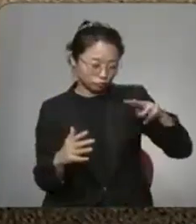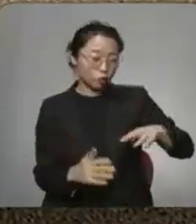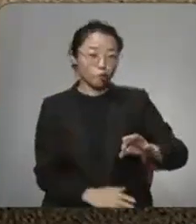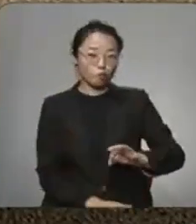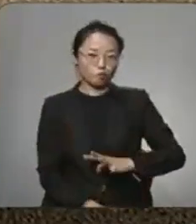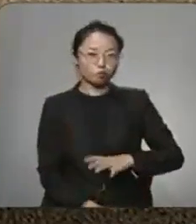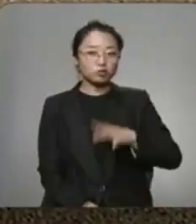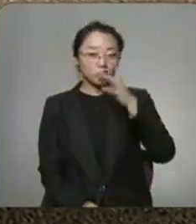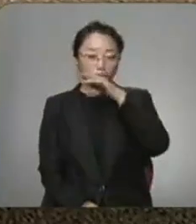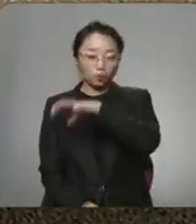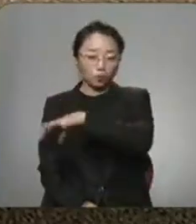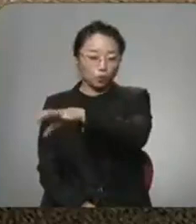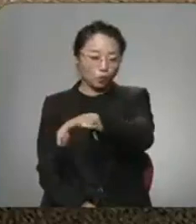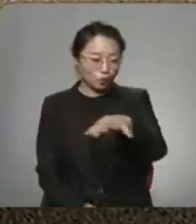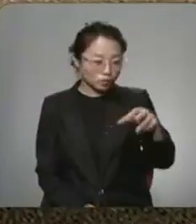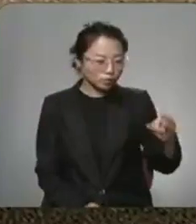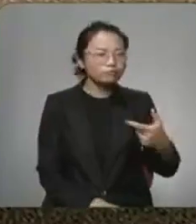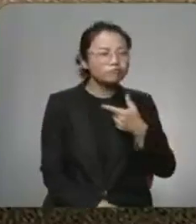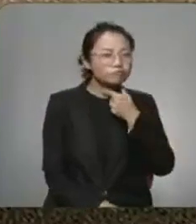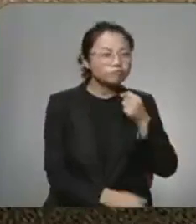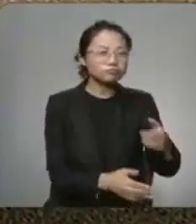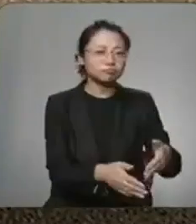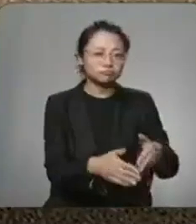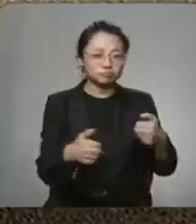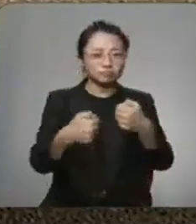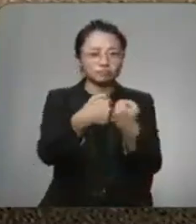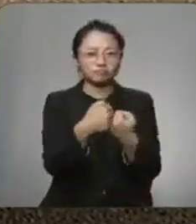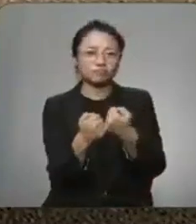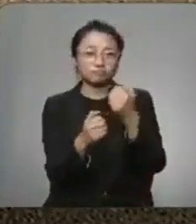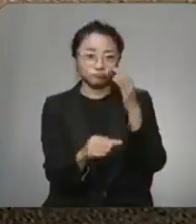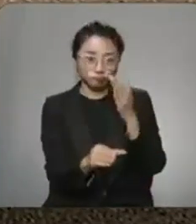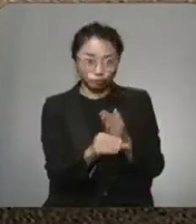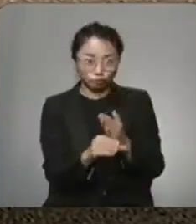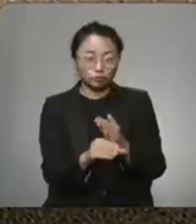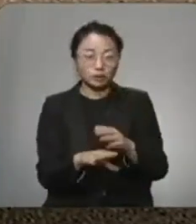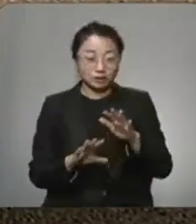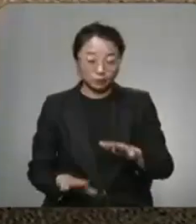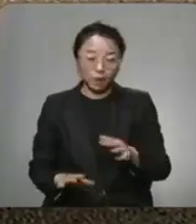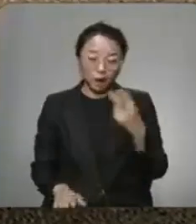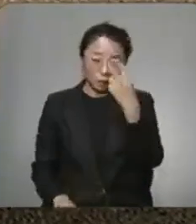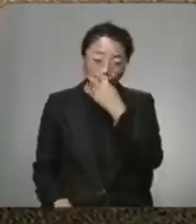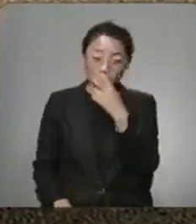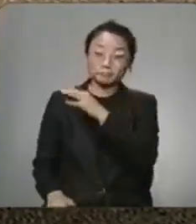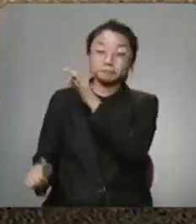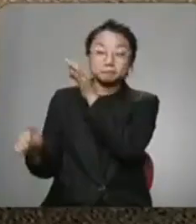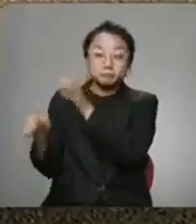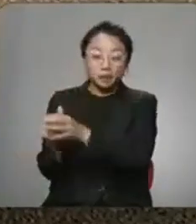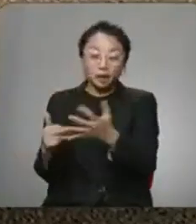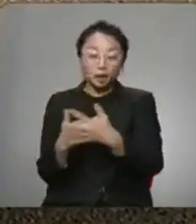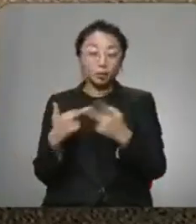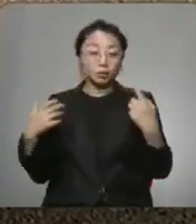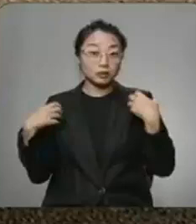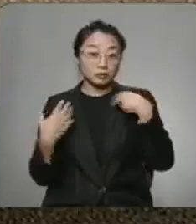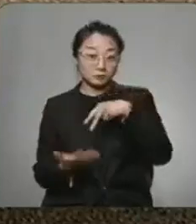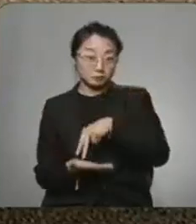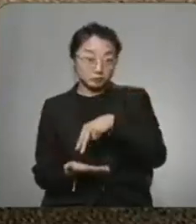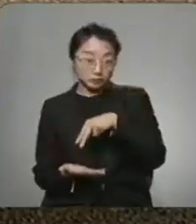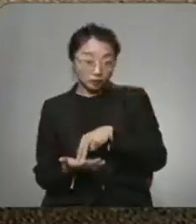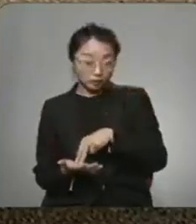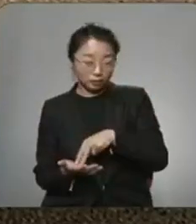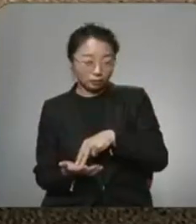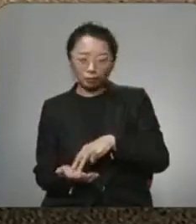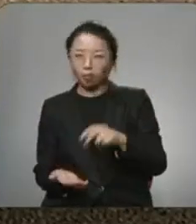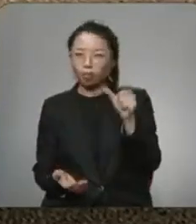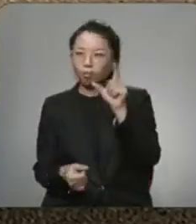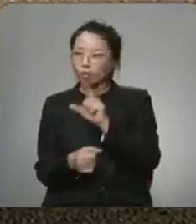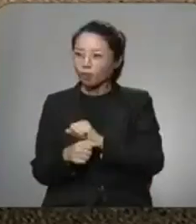원주, 강릉이 유치 경쟁을 벌이고 있습니다. 하지만 이미 관련 용역까지 진행한 강원도는 이렇다 할 추가적인